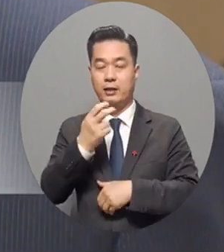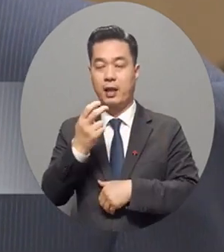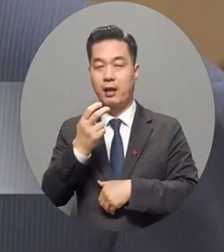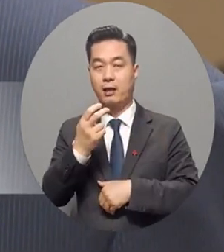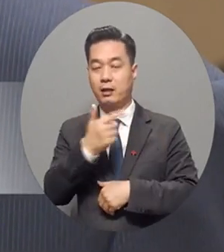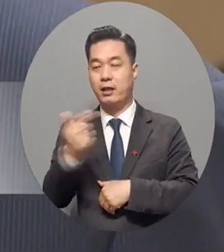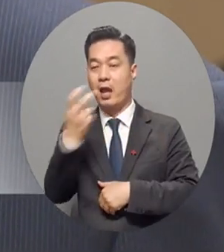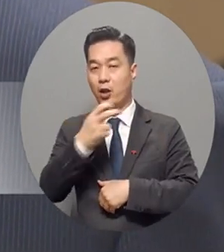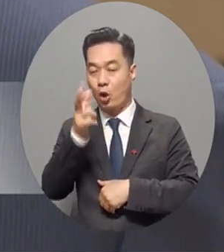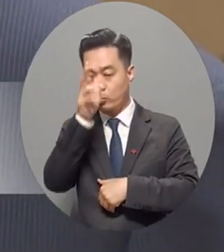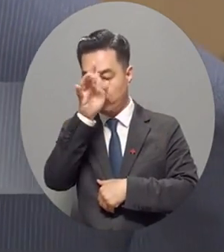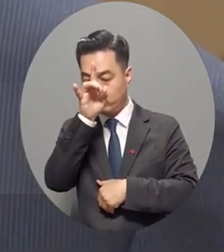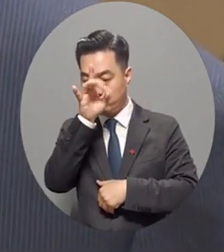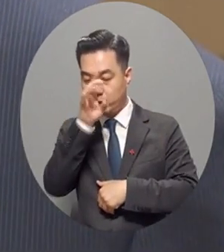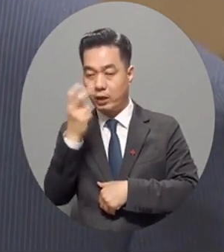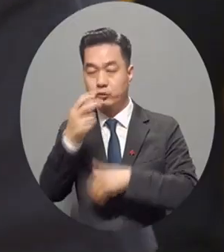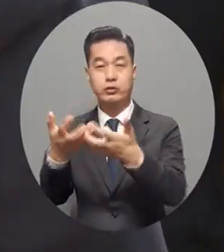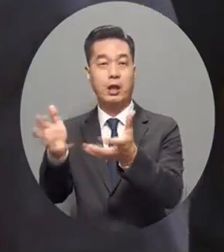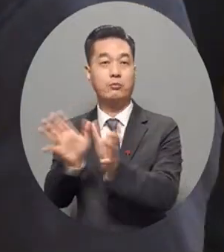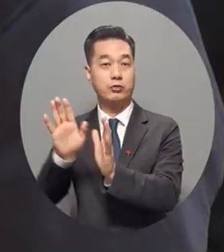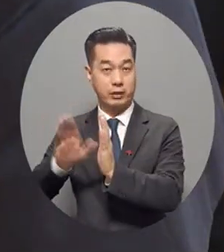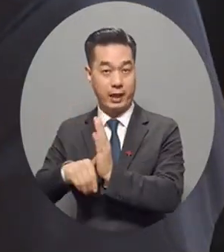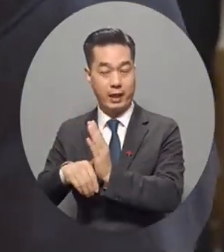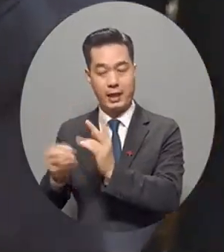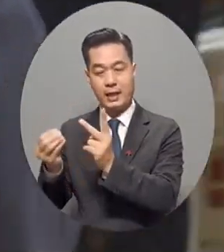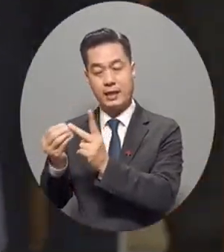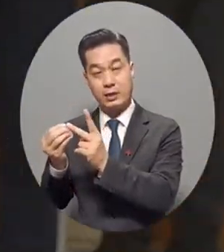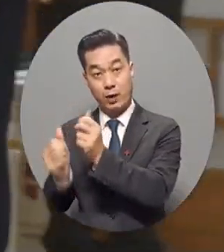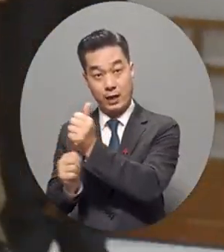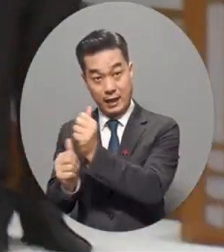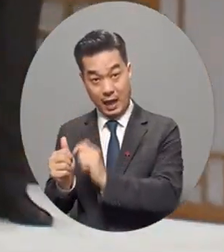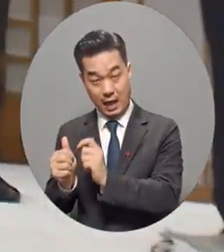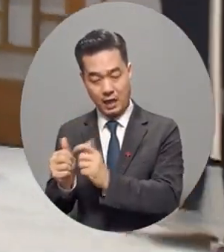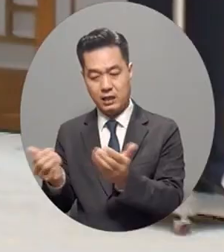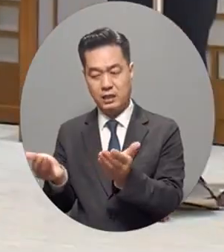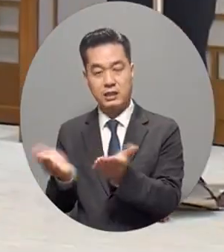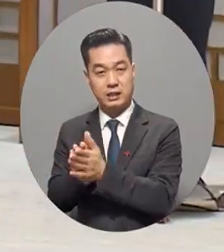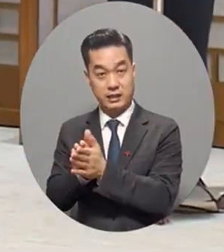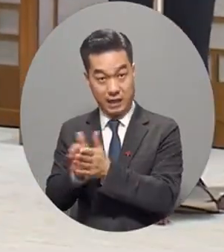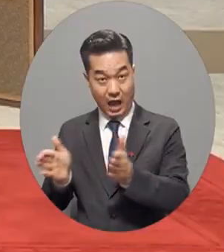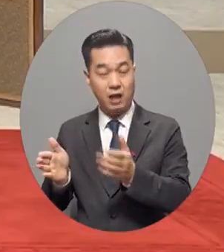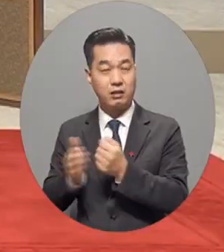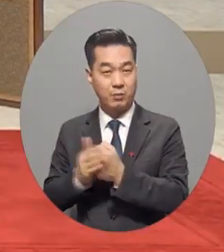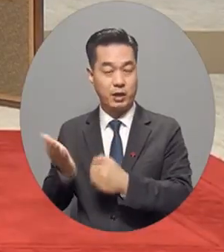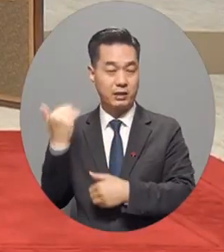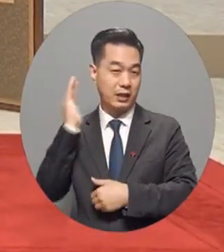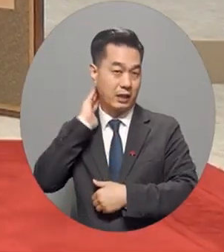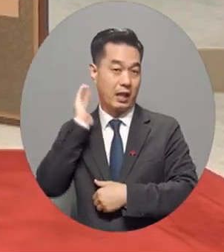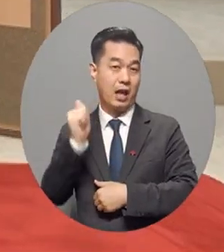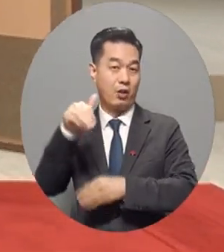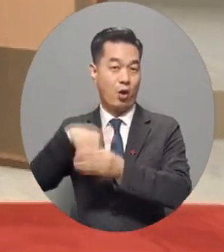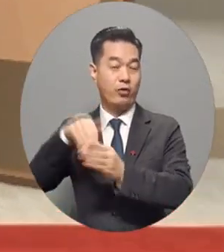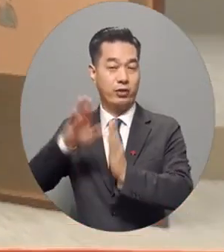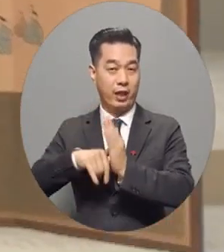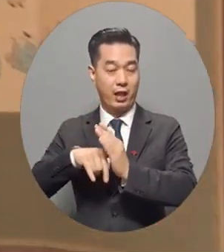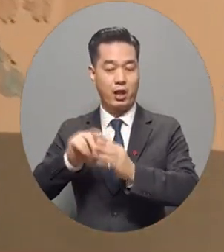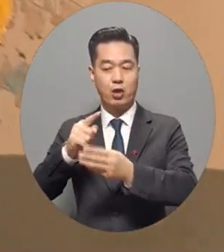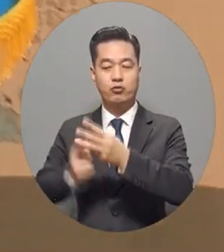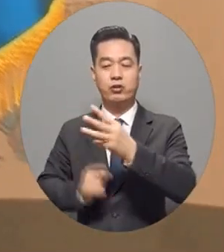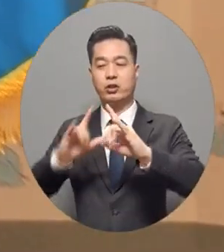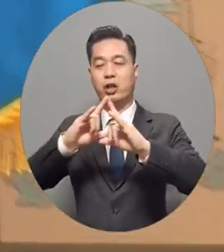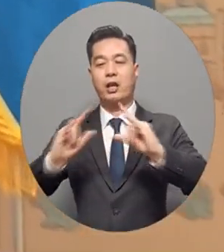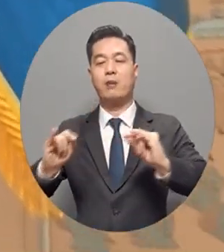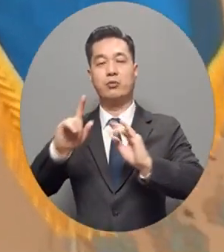시절 윤 대통령이 중수 2과장을 하면서 인연이 시작돼 지난 대선에선 윤석열 캠프의